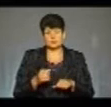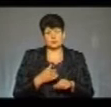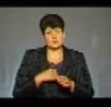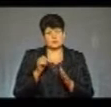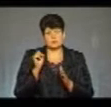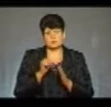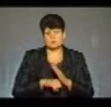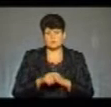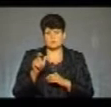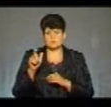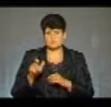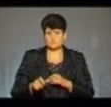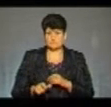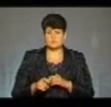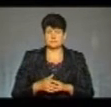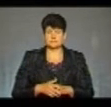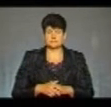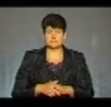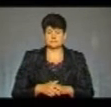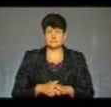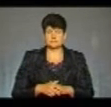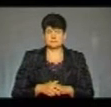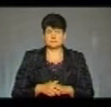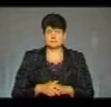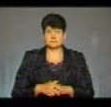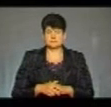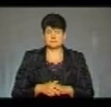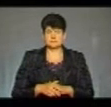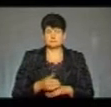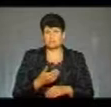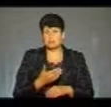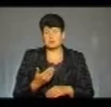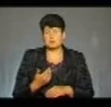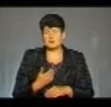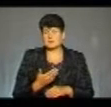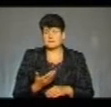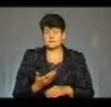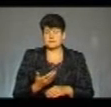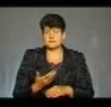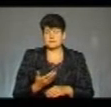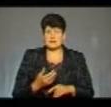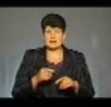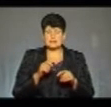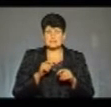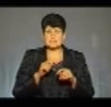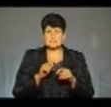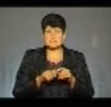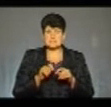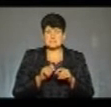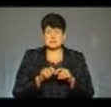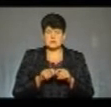вбивства потерпілого чи потерпілих. Ми, слідче управління,